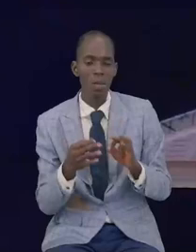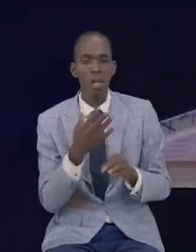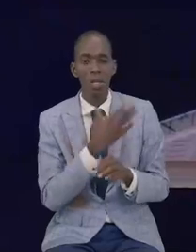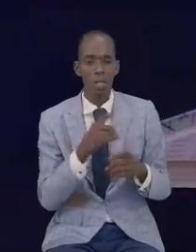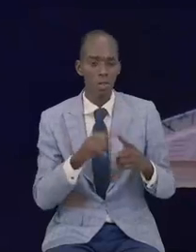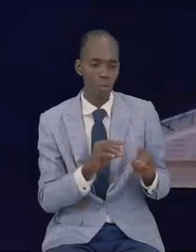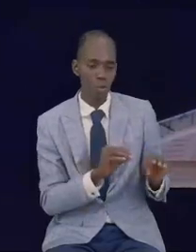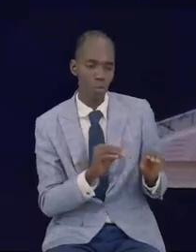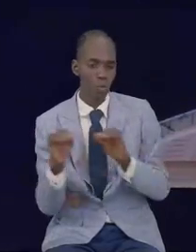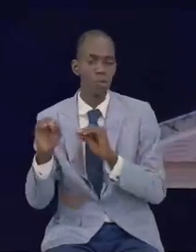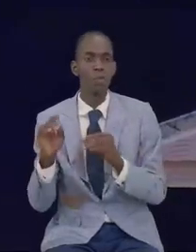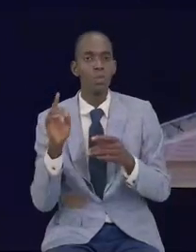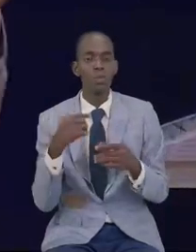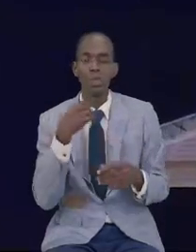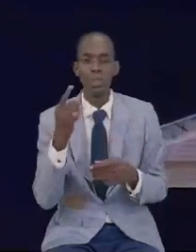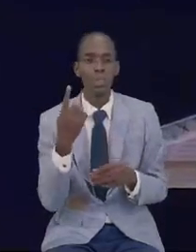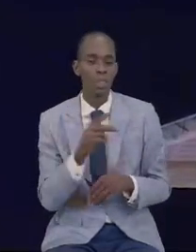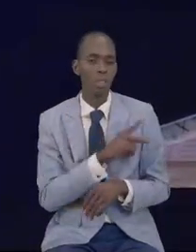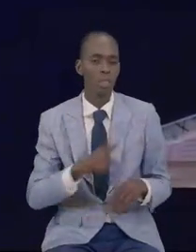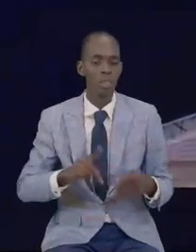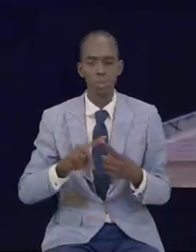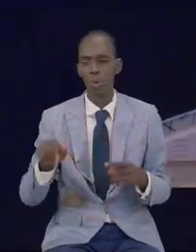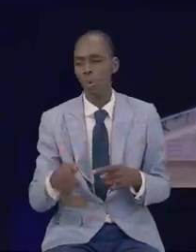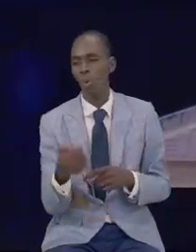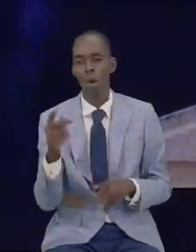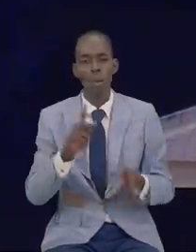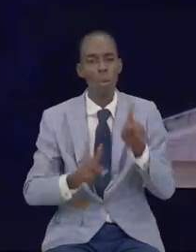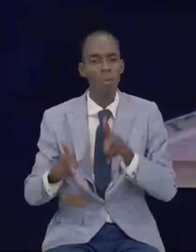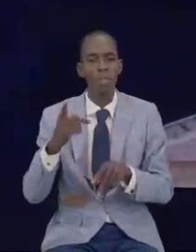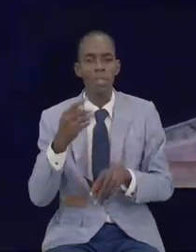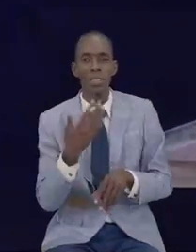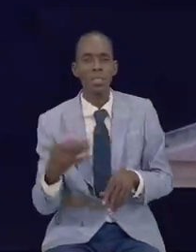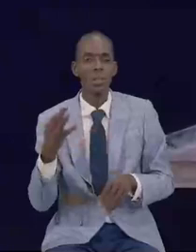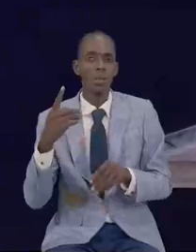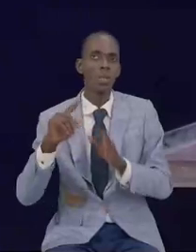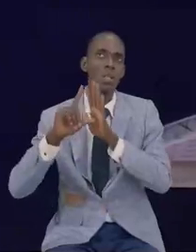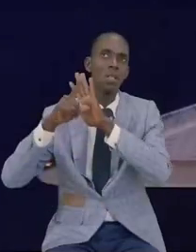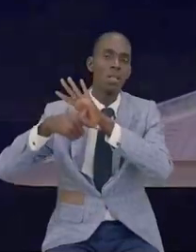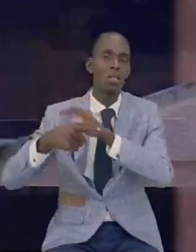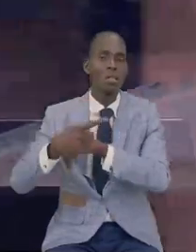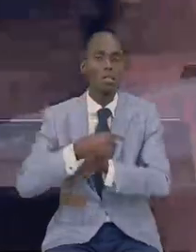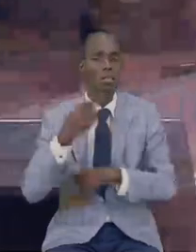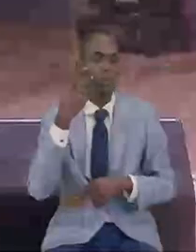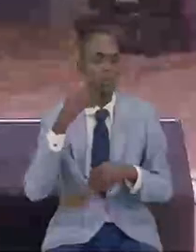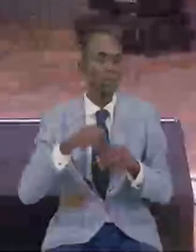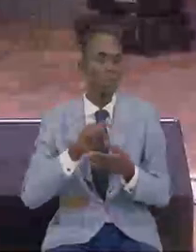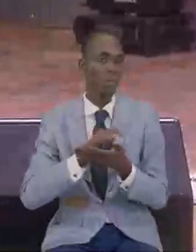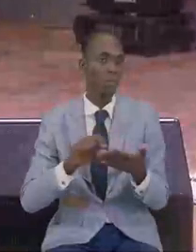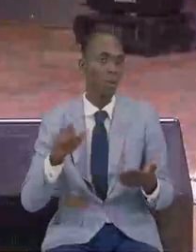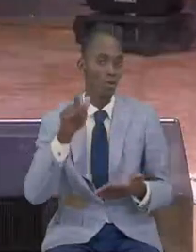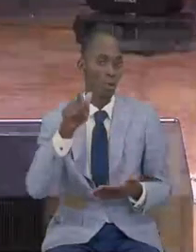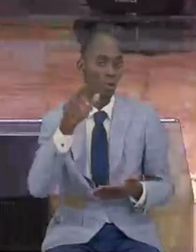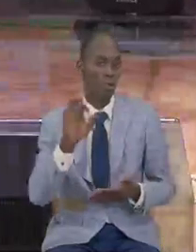faire transmettre au roi et aux autres les choses des derniers temps, les choses dans la suite des temps. Le